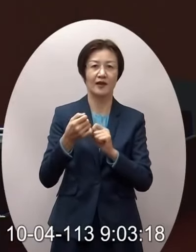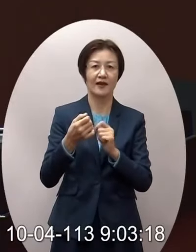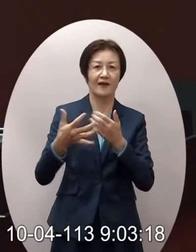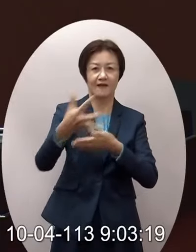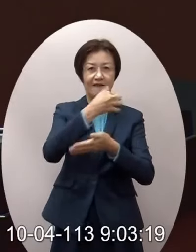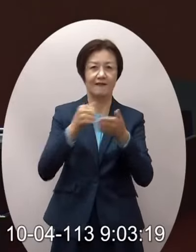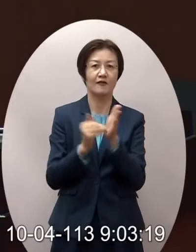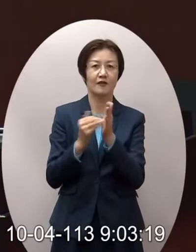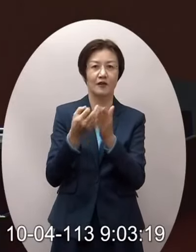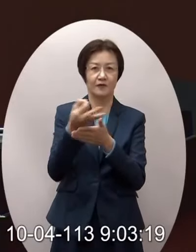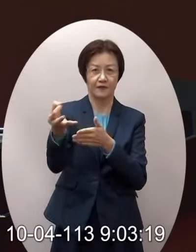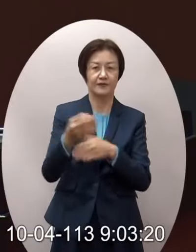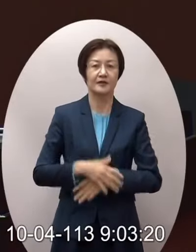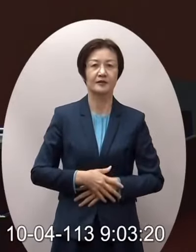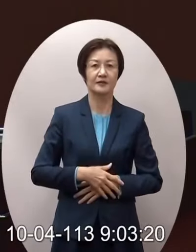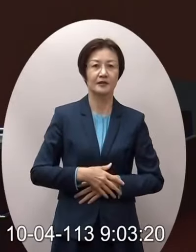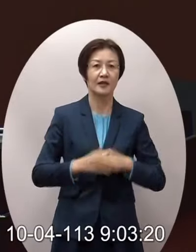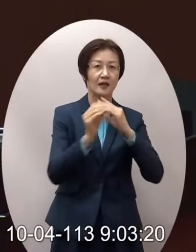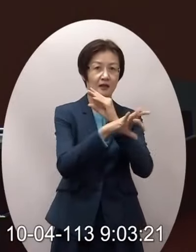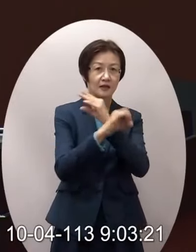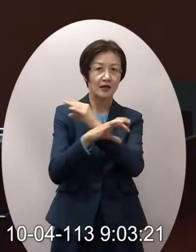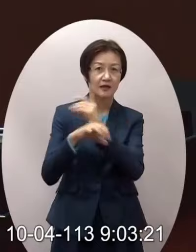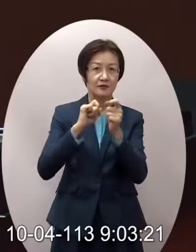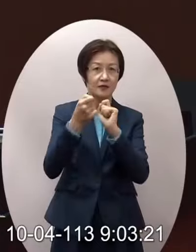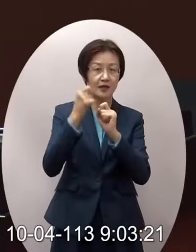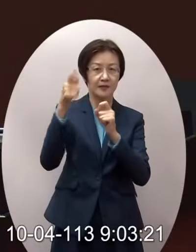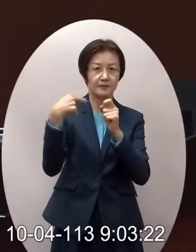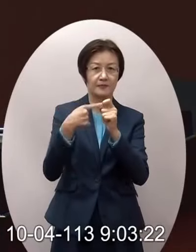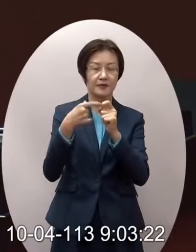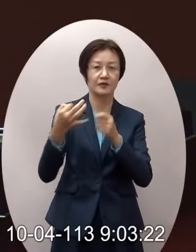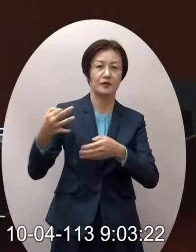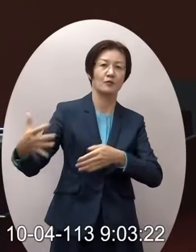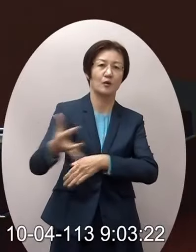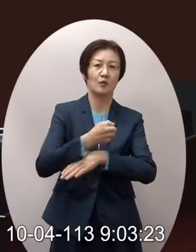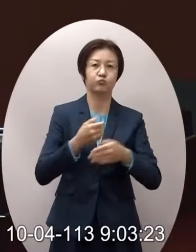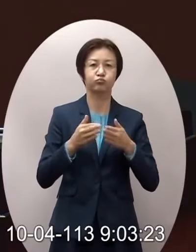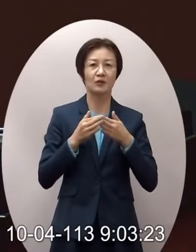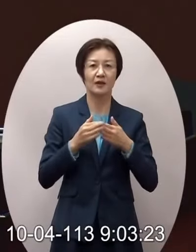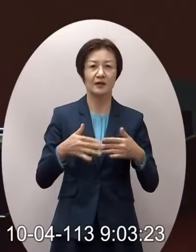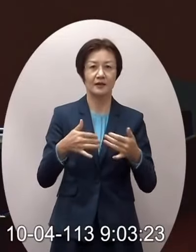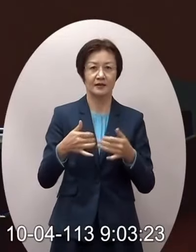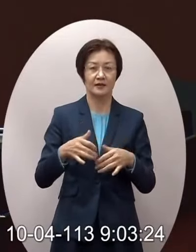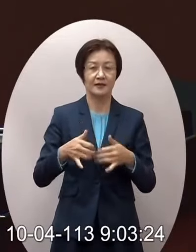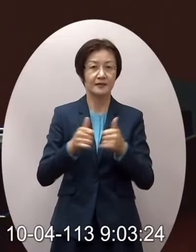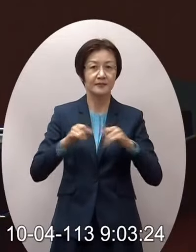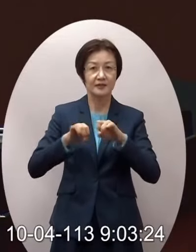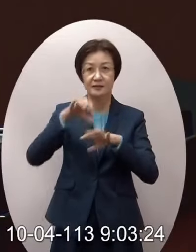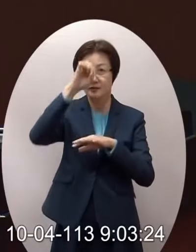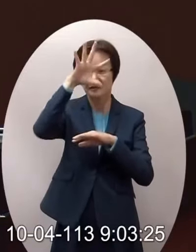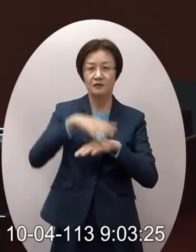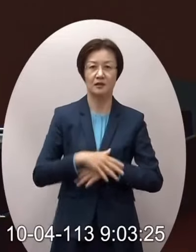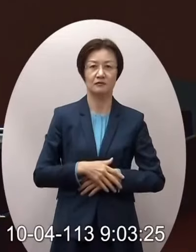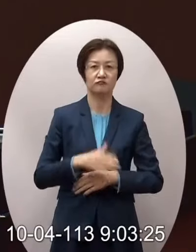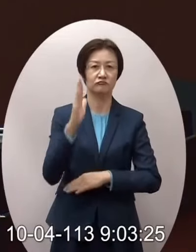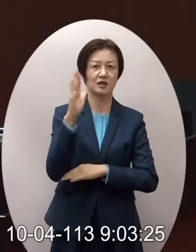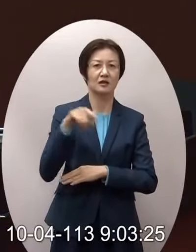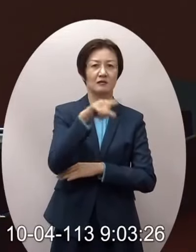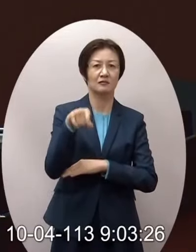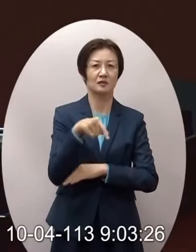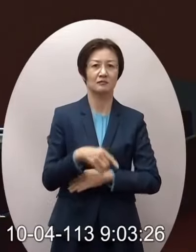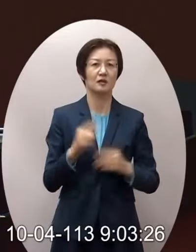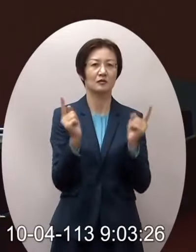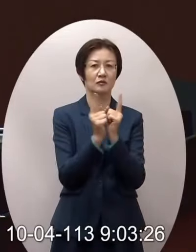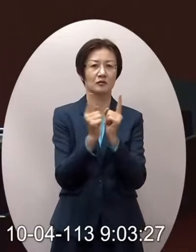税明年就要开征了，只是民进党政府，你们始终不愿意面对这一